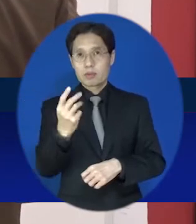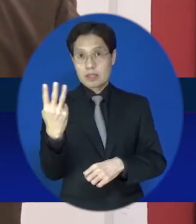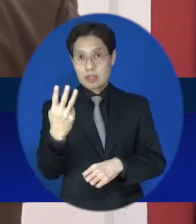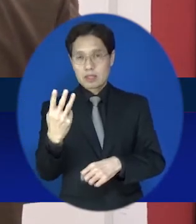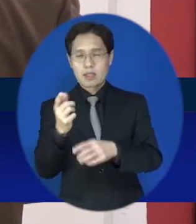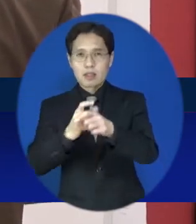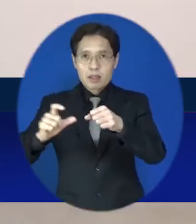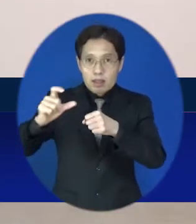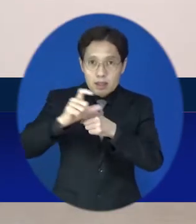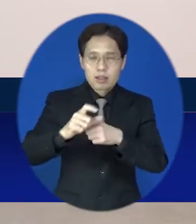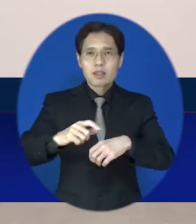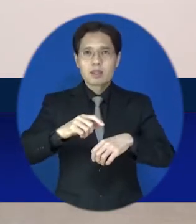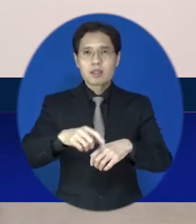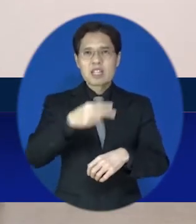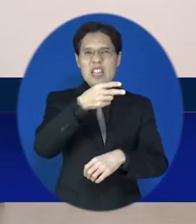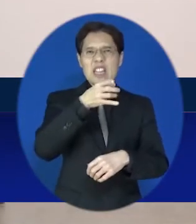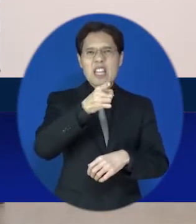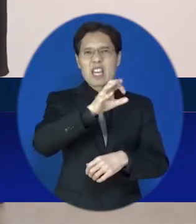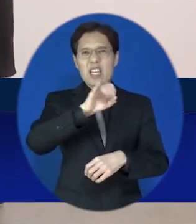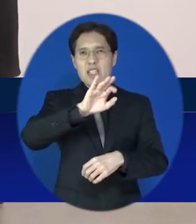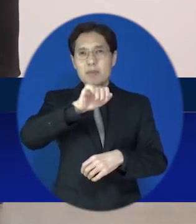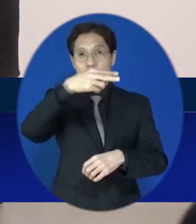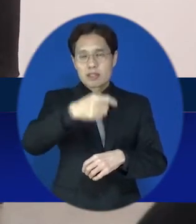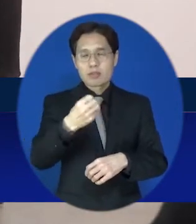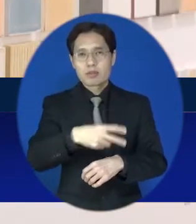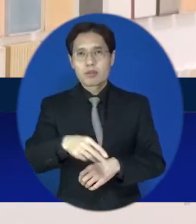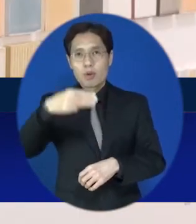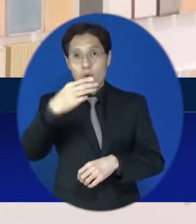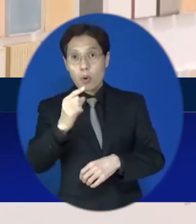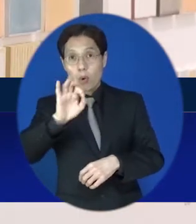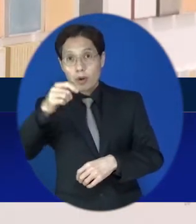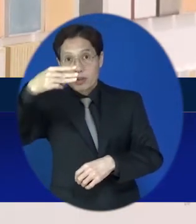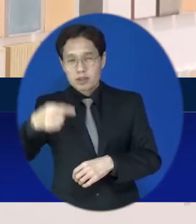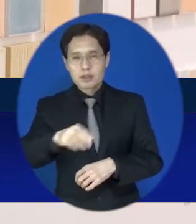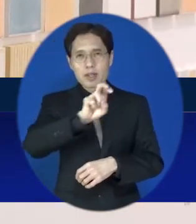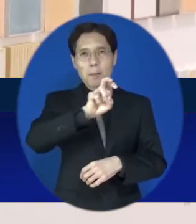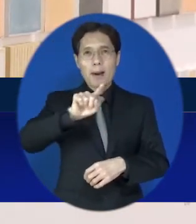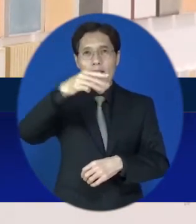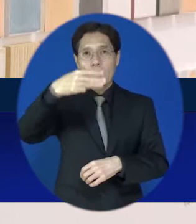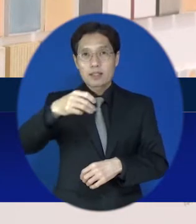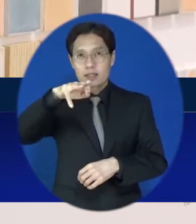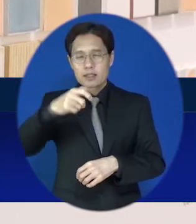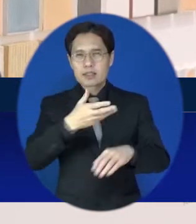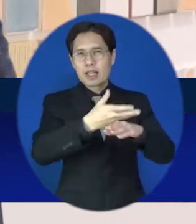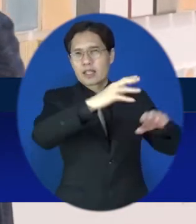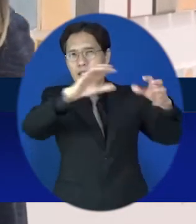유명 작가는 물론 데이비드 호크니, 로버트 인디에나, 마르크